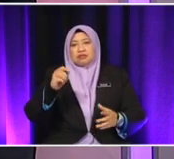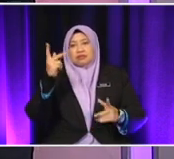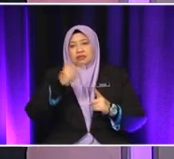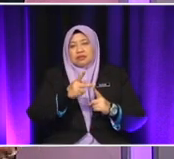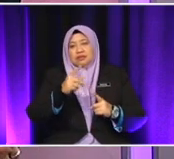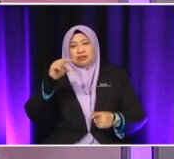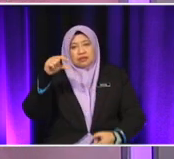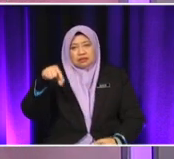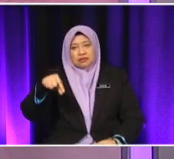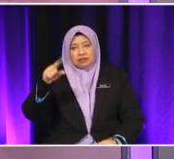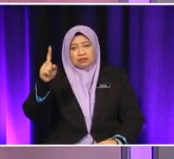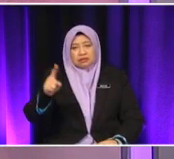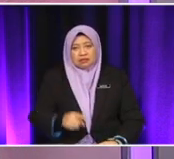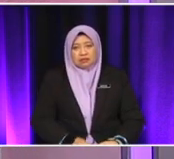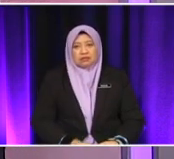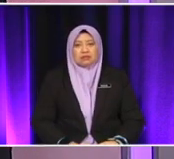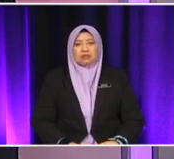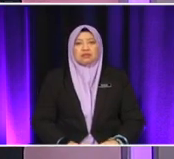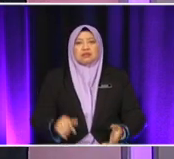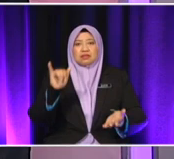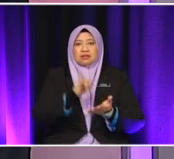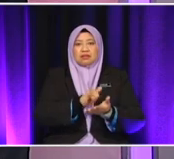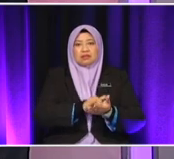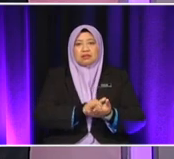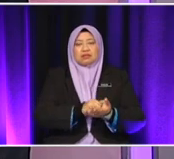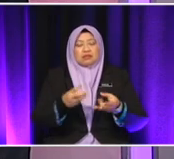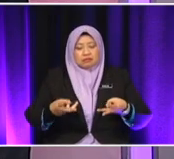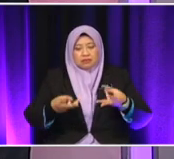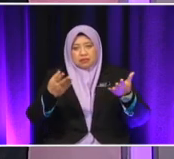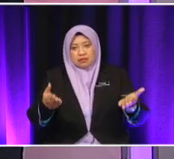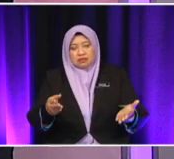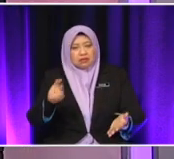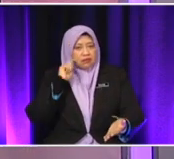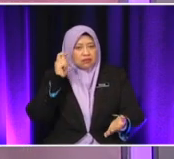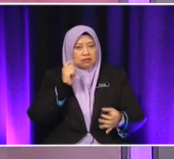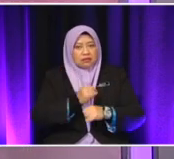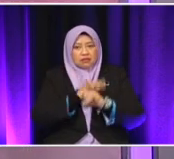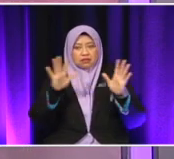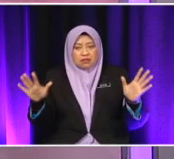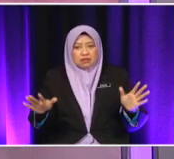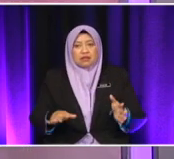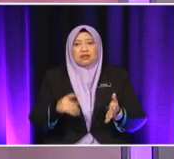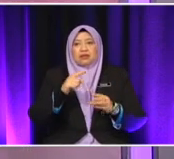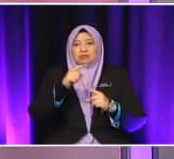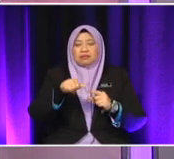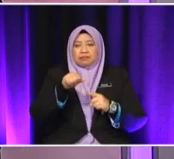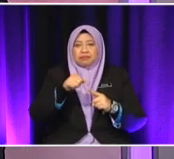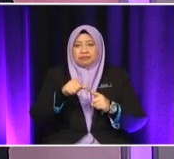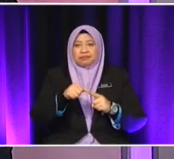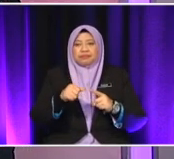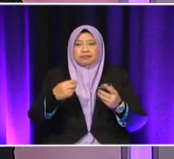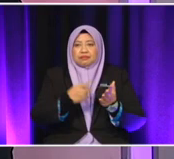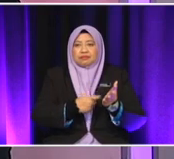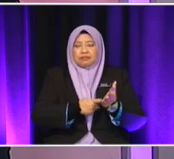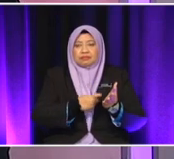tadi ini selaras dengan hukum penawaran yang kayak gue jelaskan tadi apabila harga barang meningkat